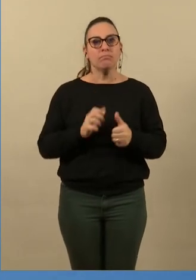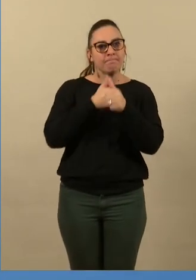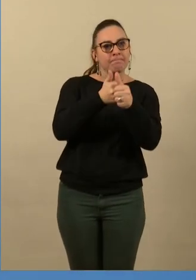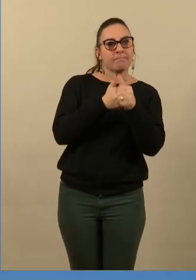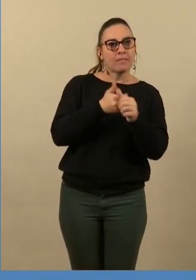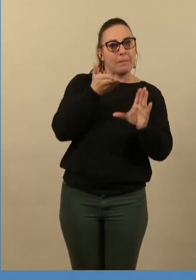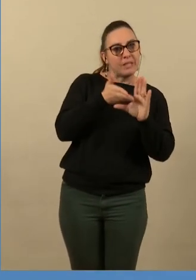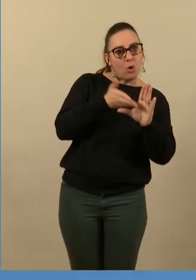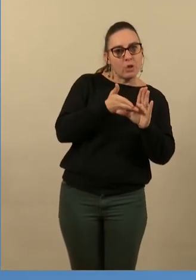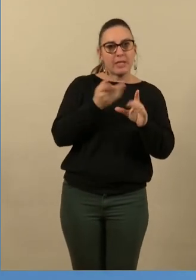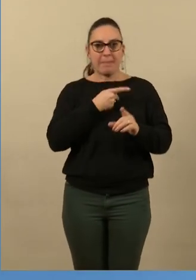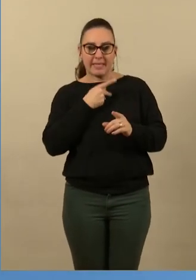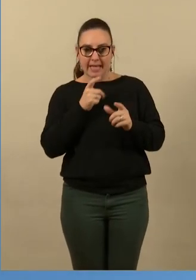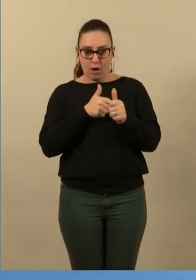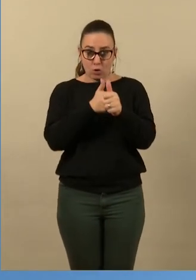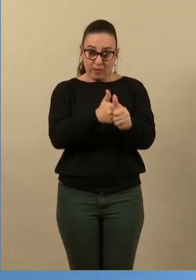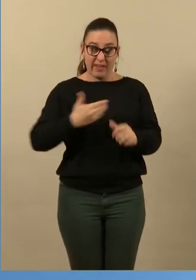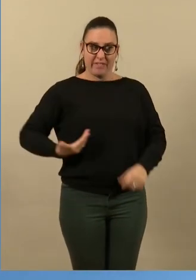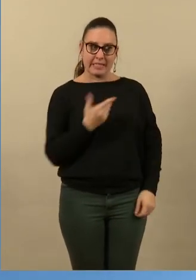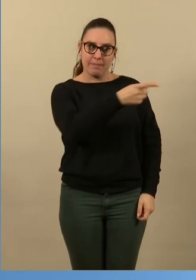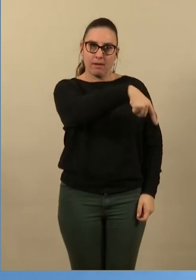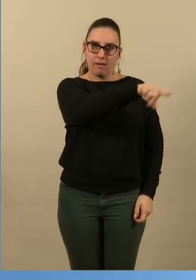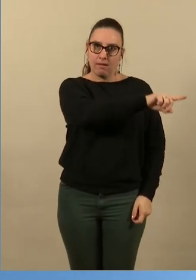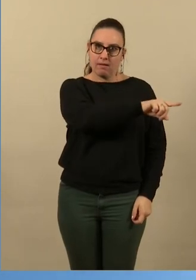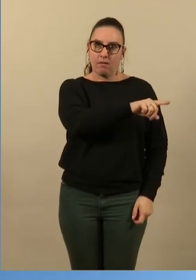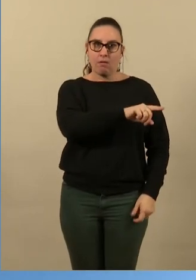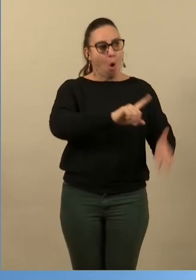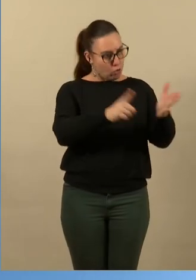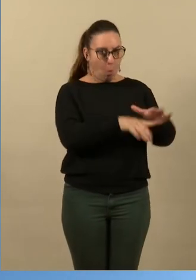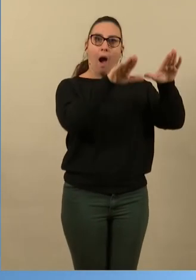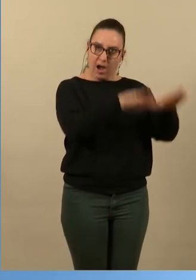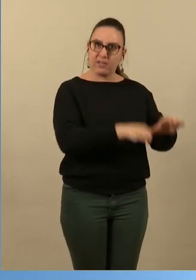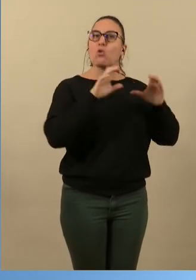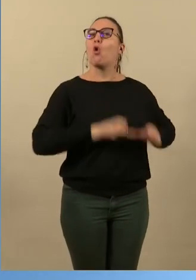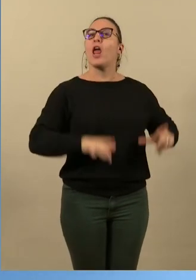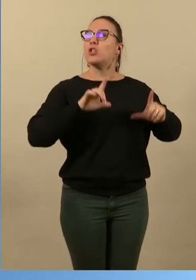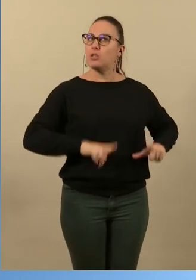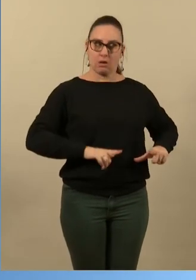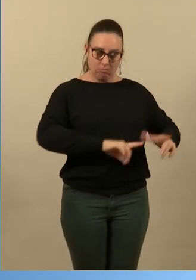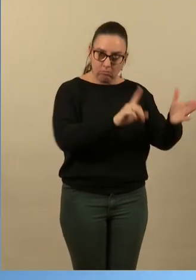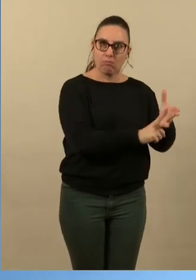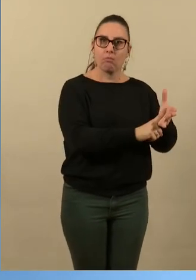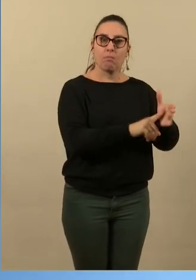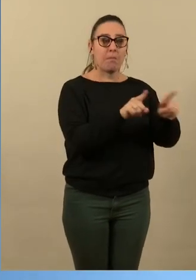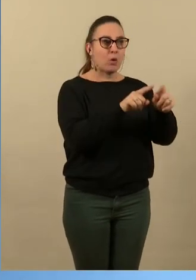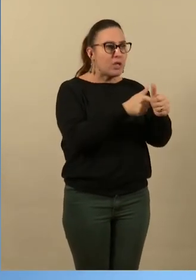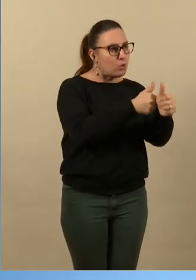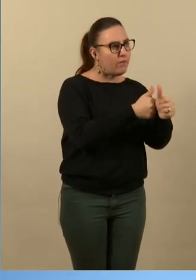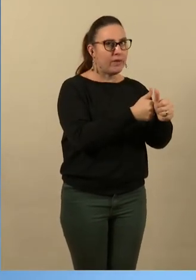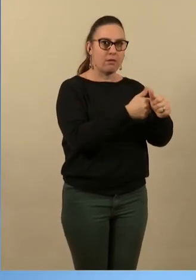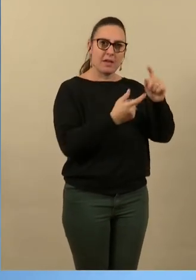psychologique des victimes qui doivent non seulement rester dans leur établissement mais faire l'objet d'un suivi et d'une prise en charge